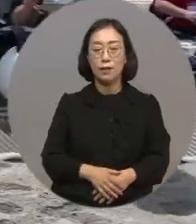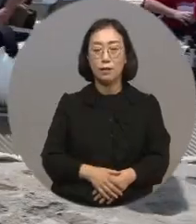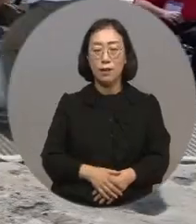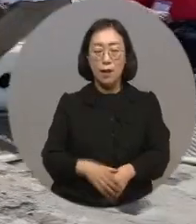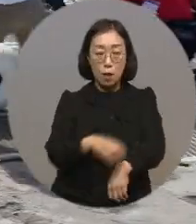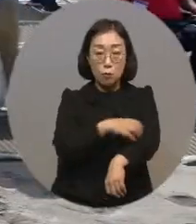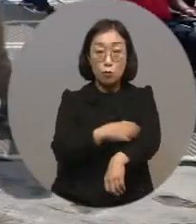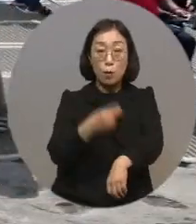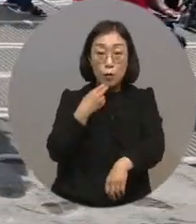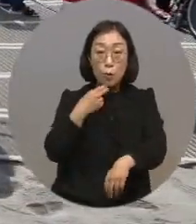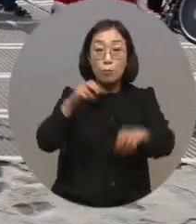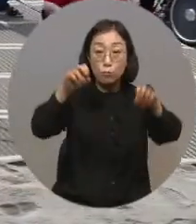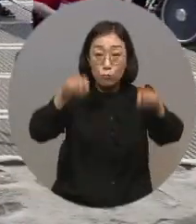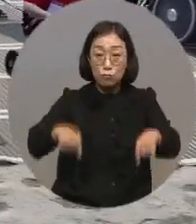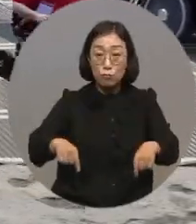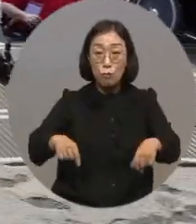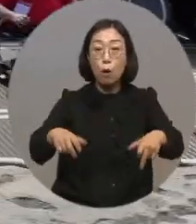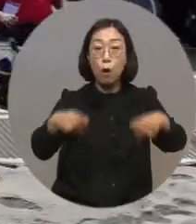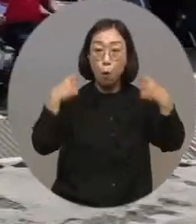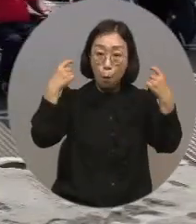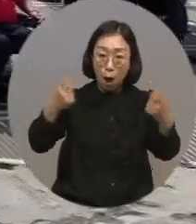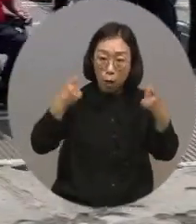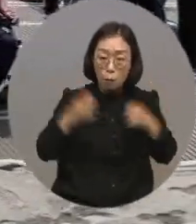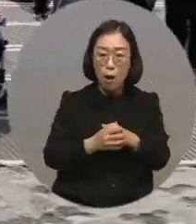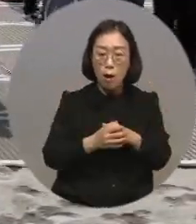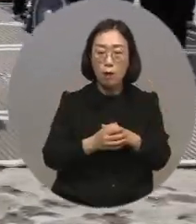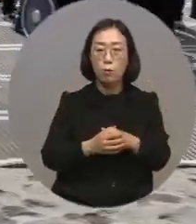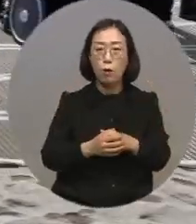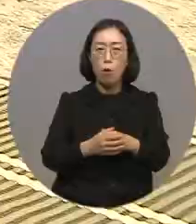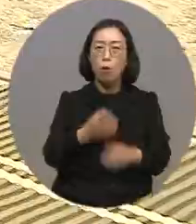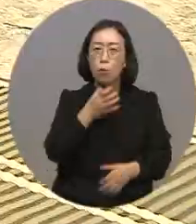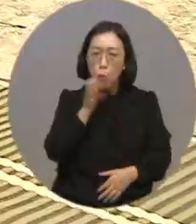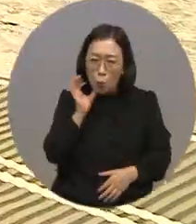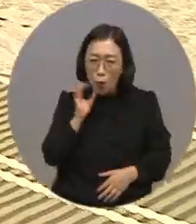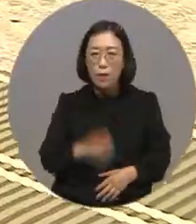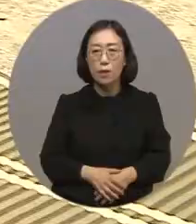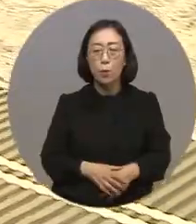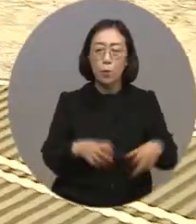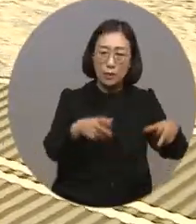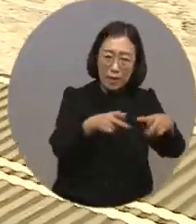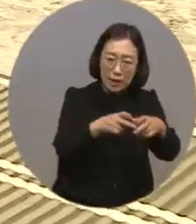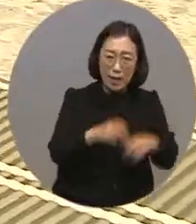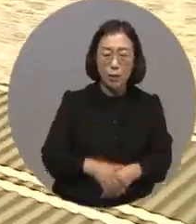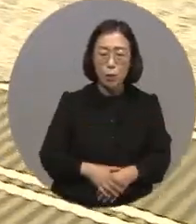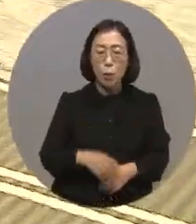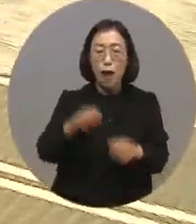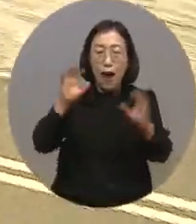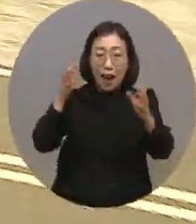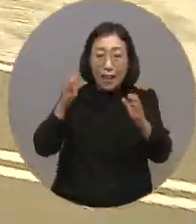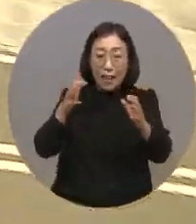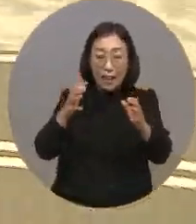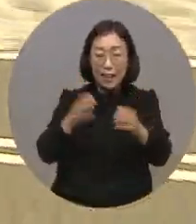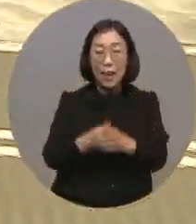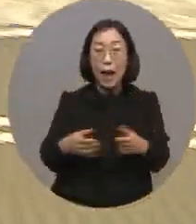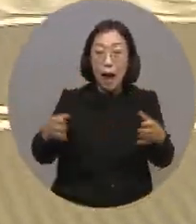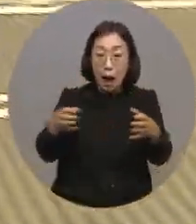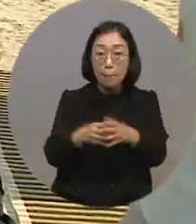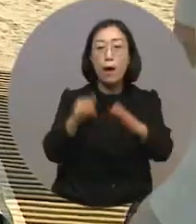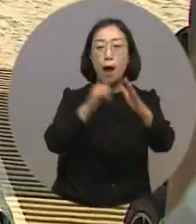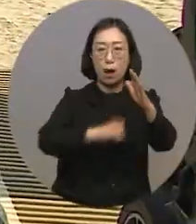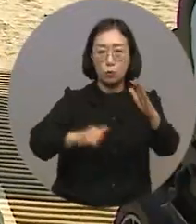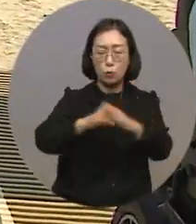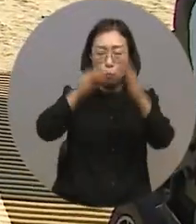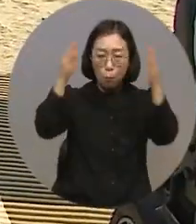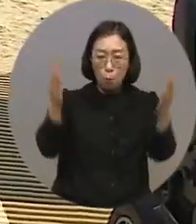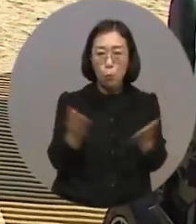무장애 관광은 휠체어 이용자부터 거동이 불편한 어르신과 함께 유모차가 필요한 영유아 동반 가족 여행까지